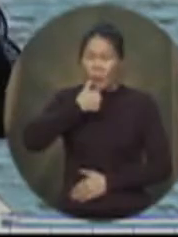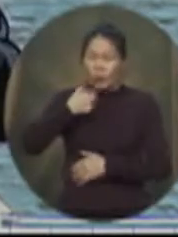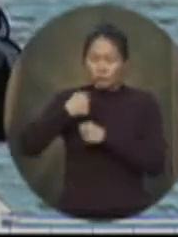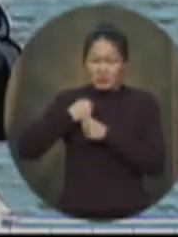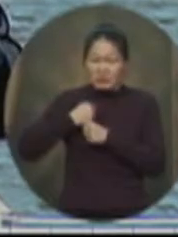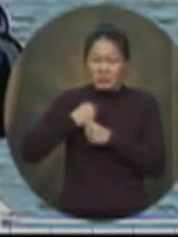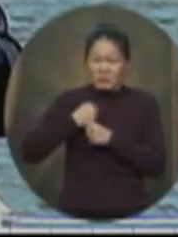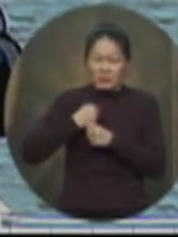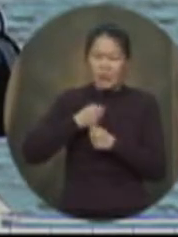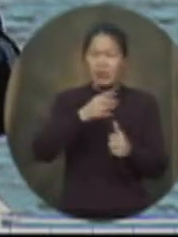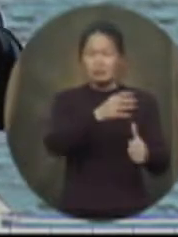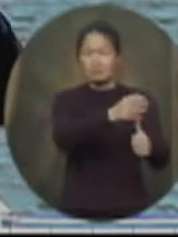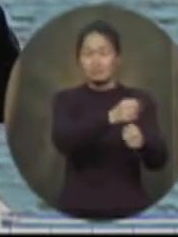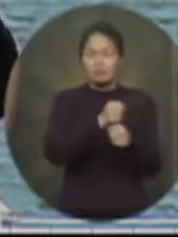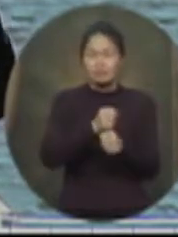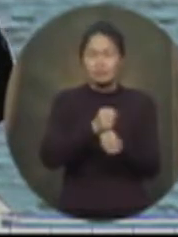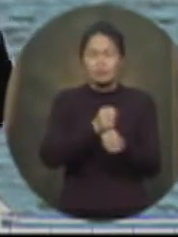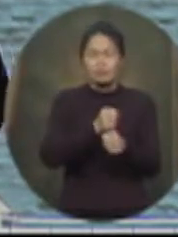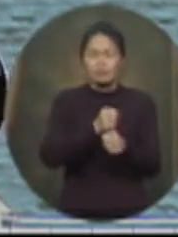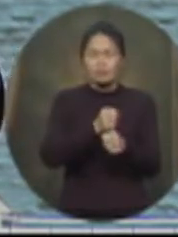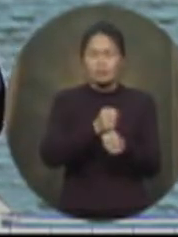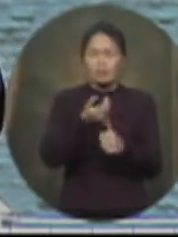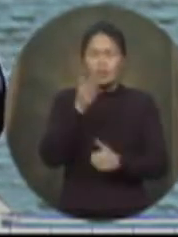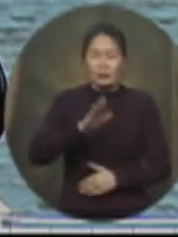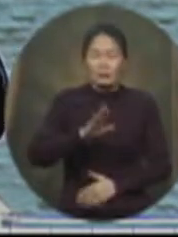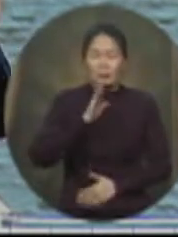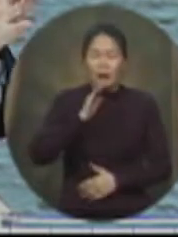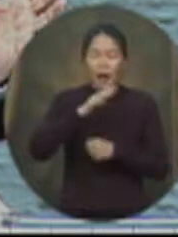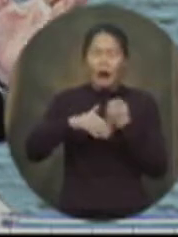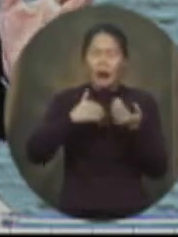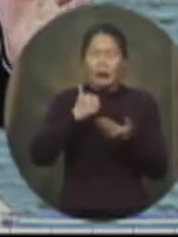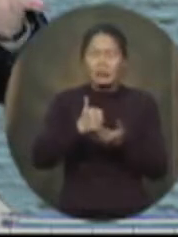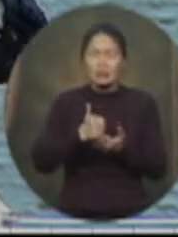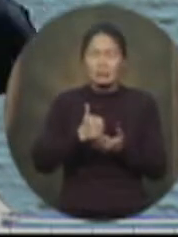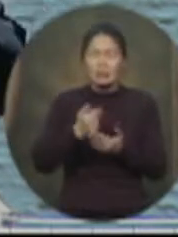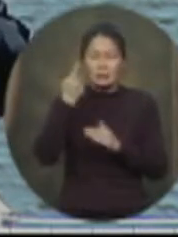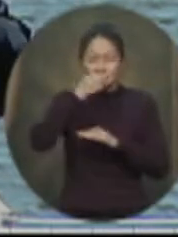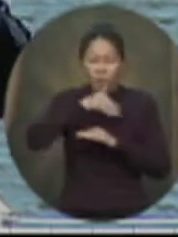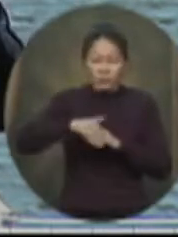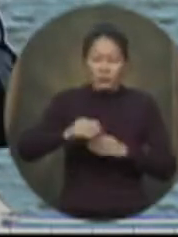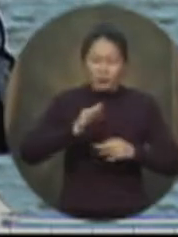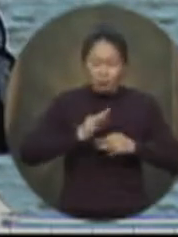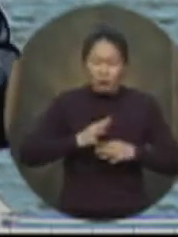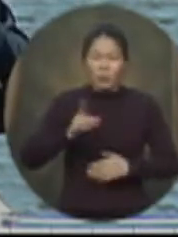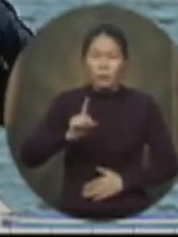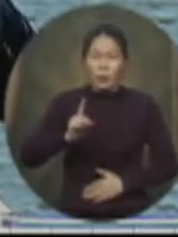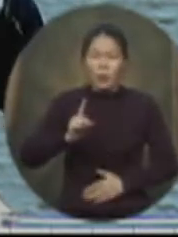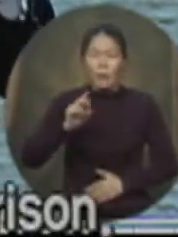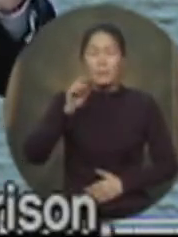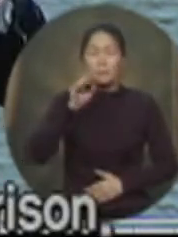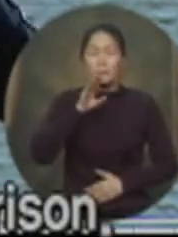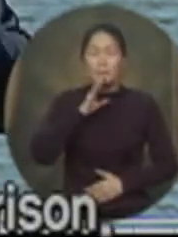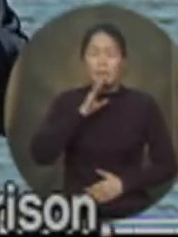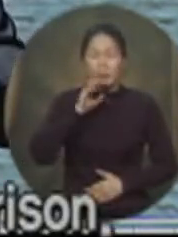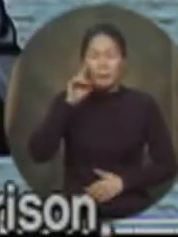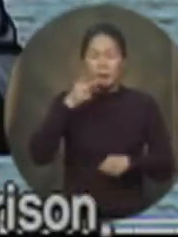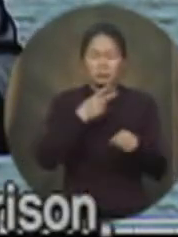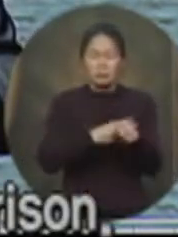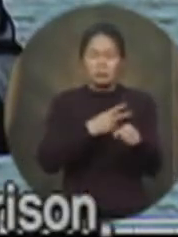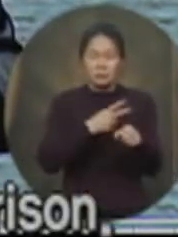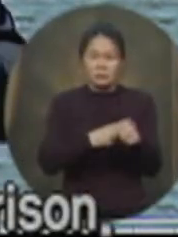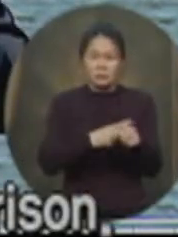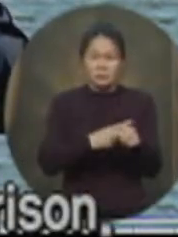체포 되는 거죠 근데 잠 하나님의 섭리가 놀라운 것이 그렇게 되면서 사도 바울이 유대인 딜에 선에